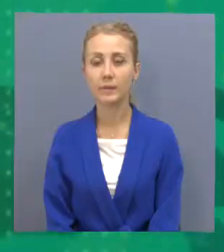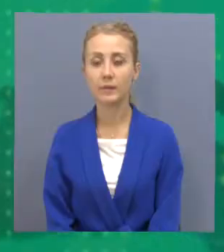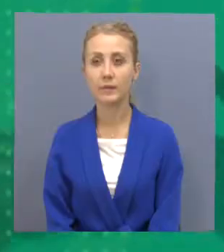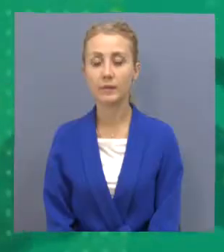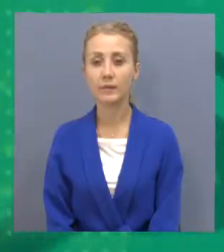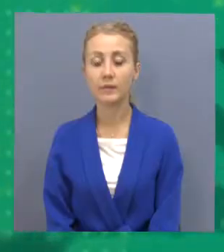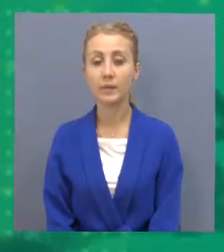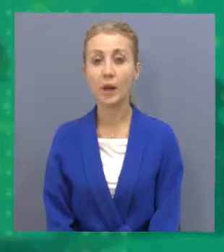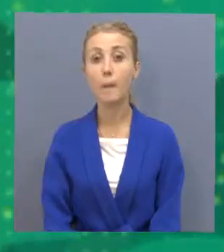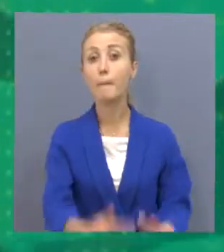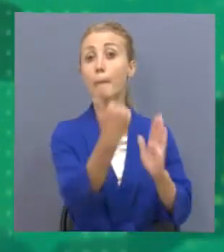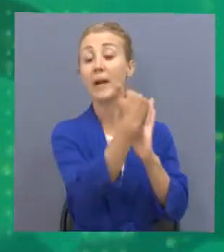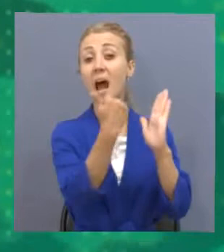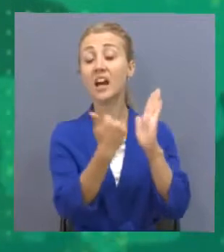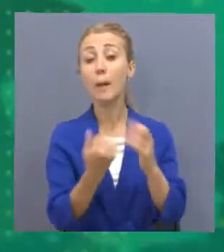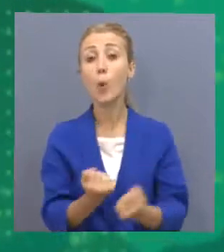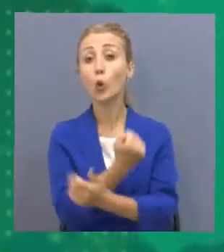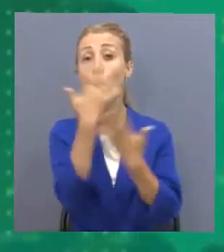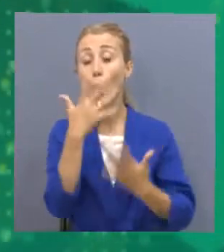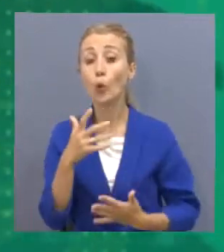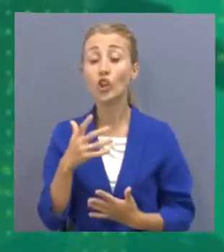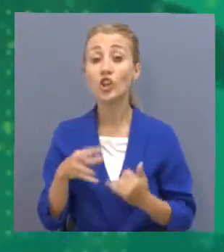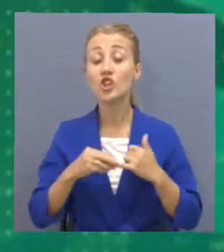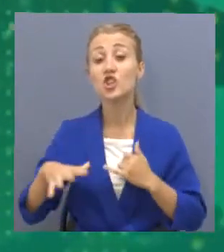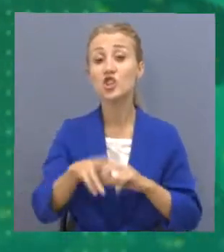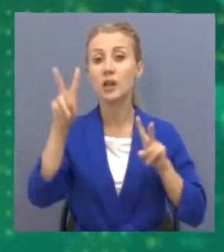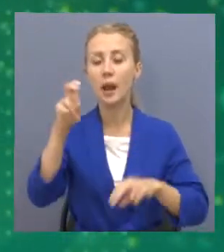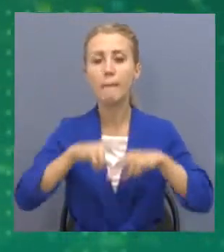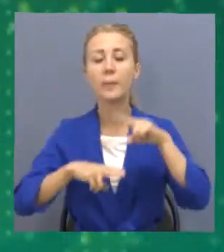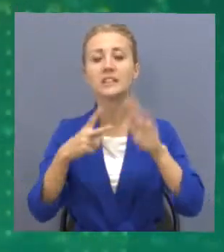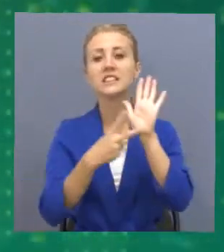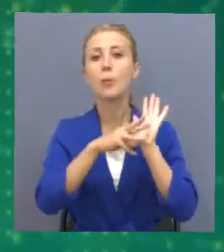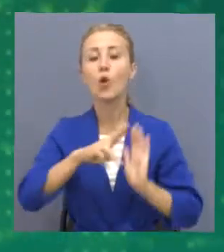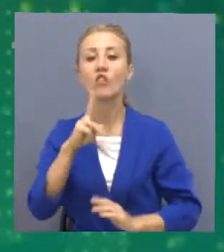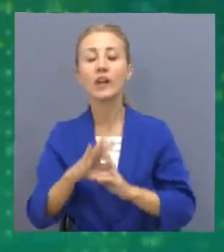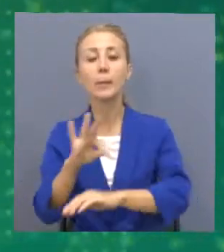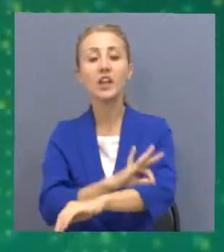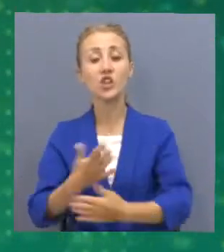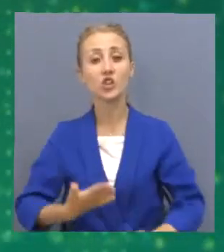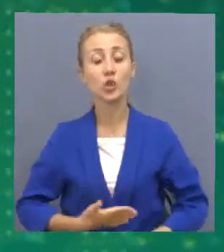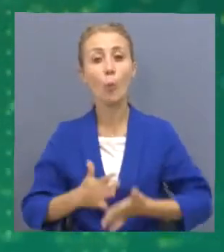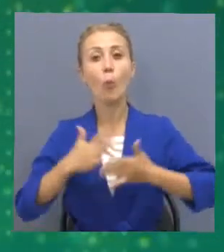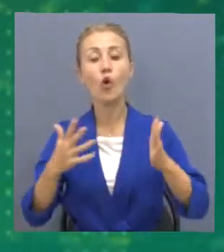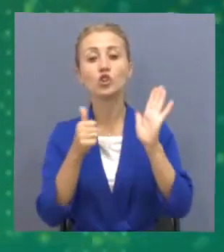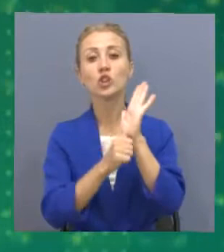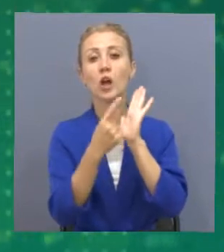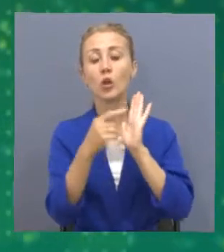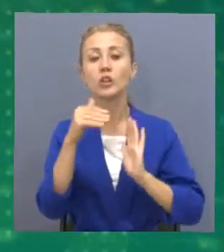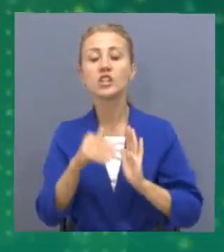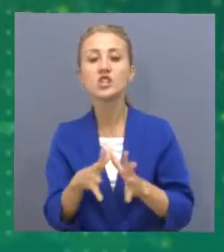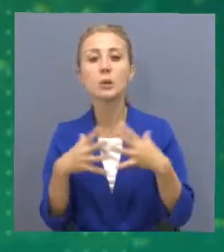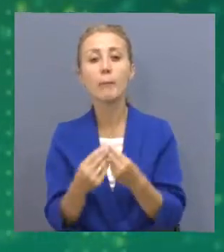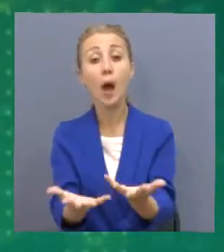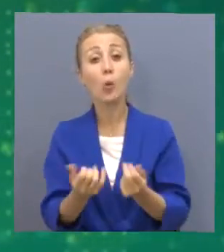В рамках программы «Нурлы жер» построено 7 миллионов квадратных метров жилья. Более 61 тысячи семей получили